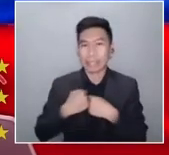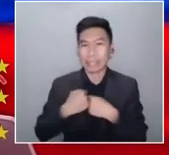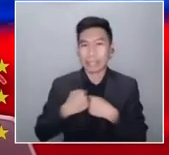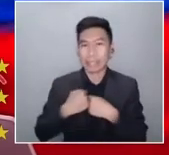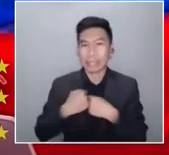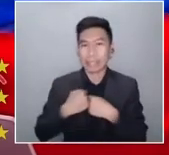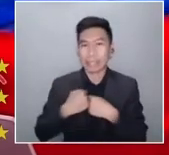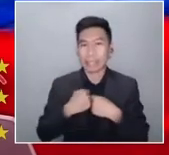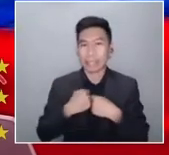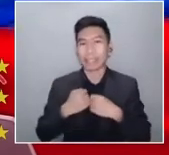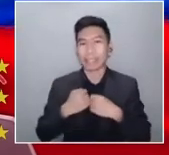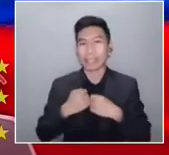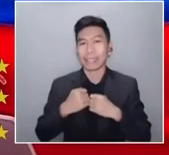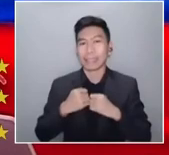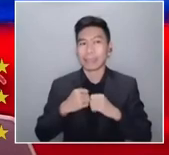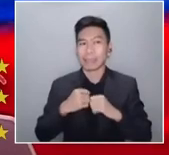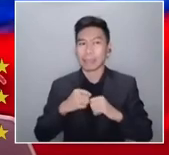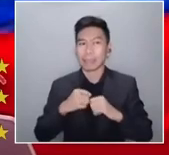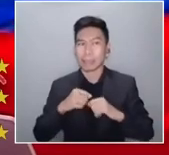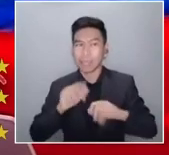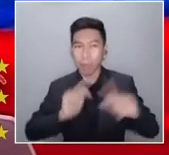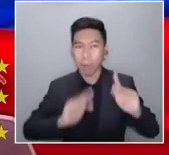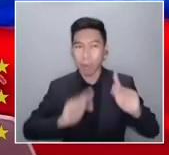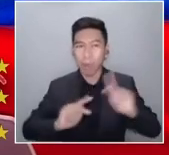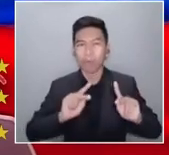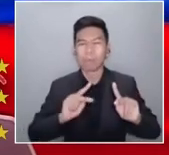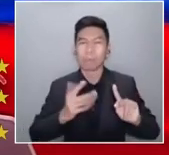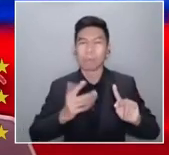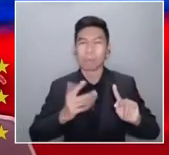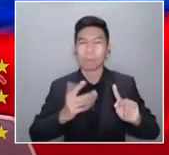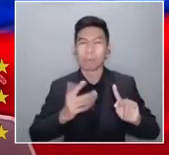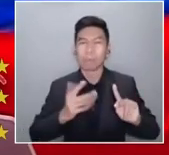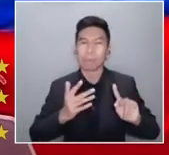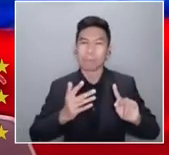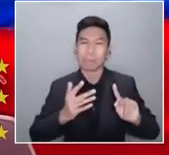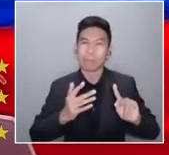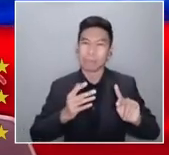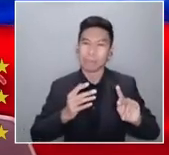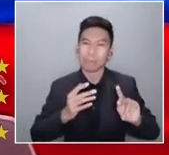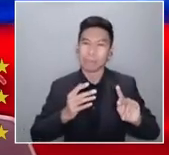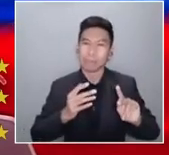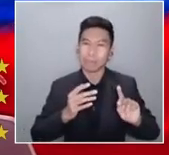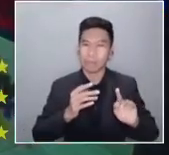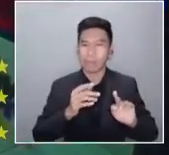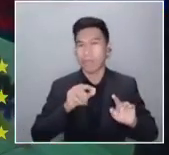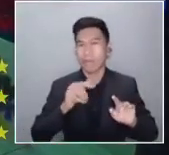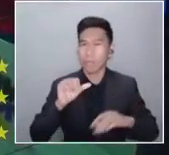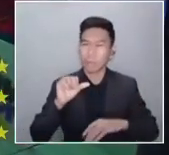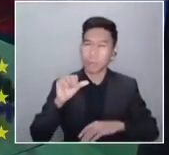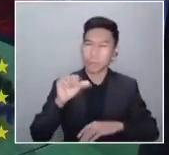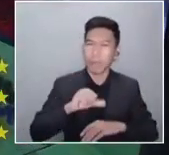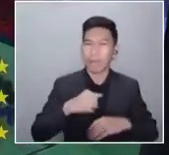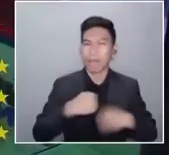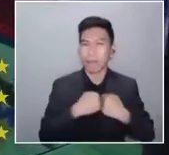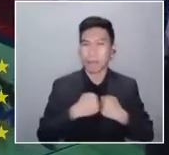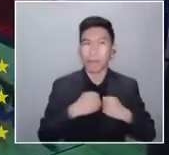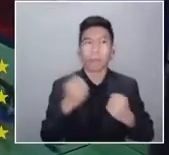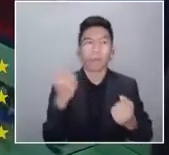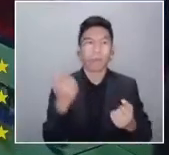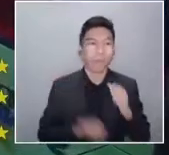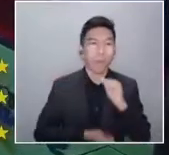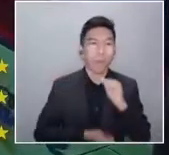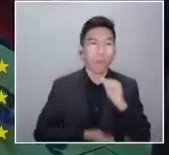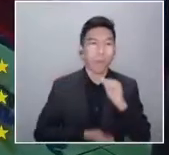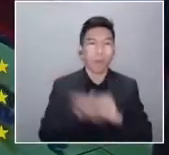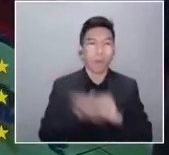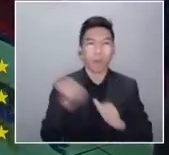ipatupad, no? Ito po ay direktamenteng makakatulong sa ating mamamayan. Mm-hmm. Kanina nga, yung unang sulyap natin, kala natin,